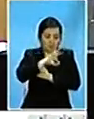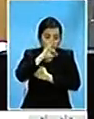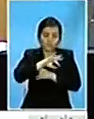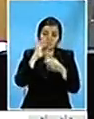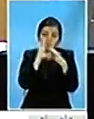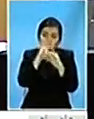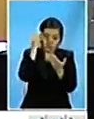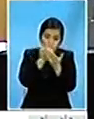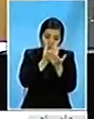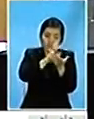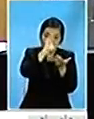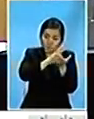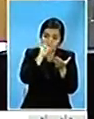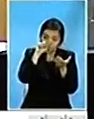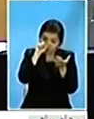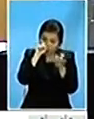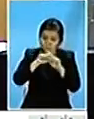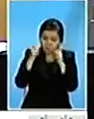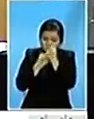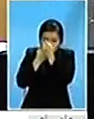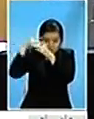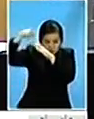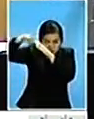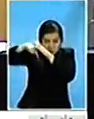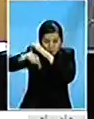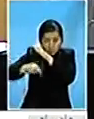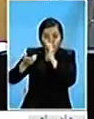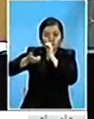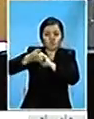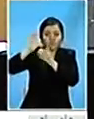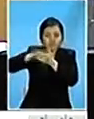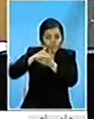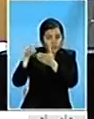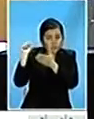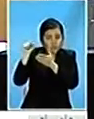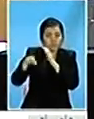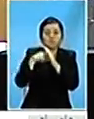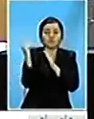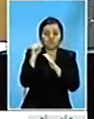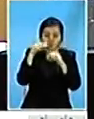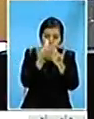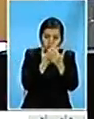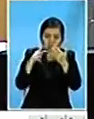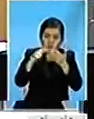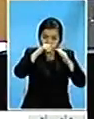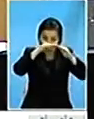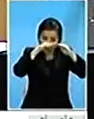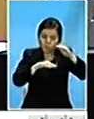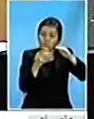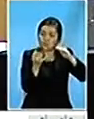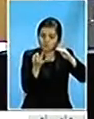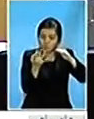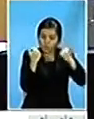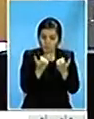จ่ายเงินอยู่นะแต่ท่านก็พยายามไปลงในเรื่องของทีโออาร์อยู่เอาเหตุผลที่ท่านตัดแล้วท่านเอาเหตุผลที่ท่าน